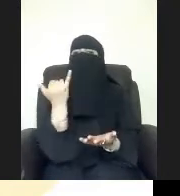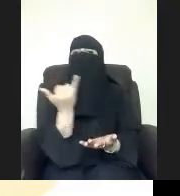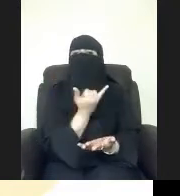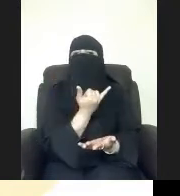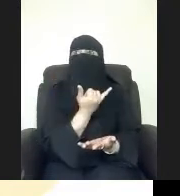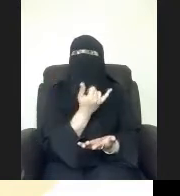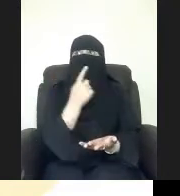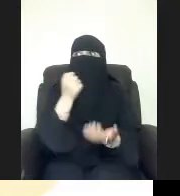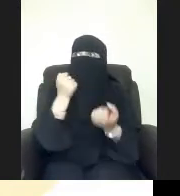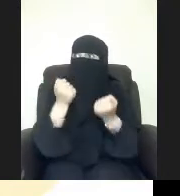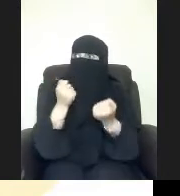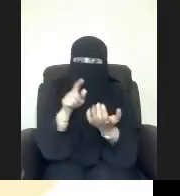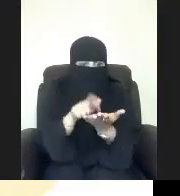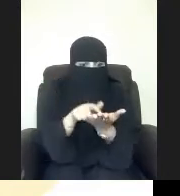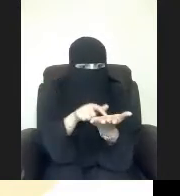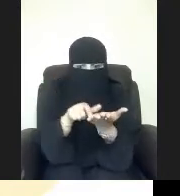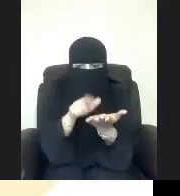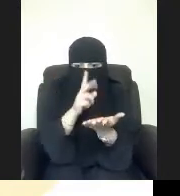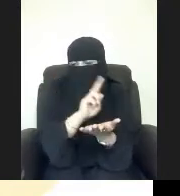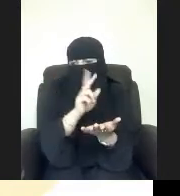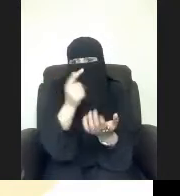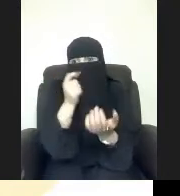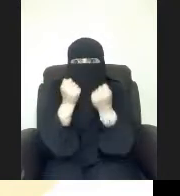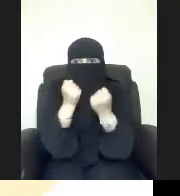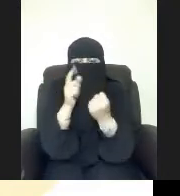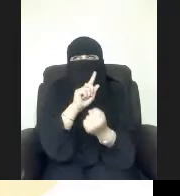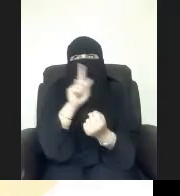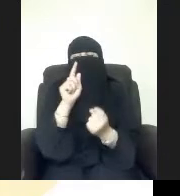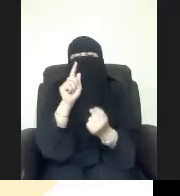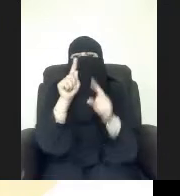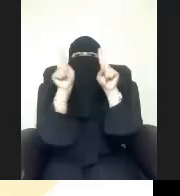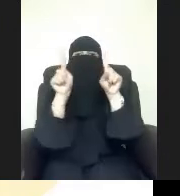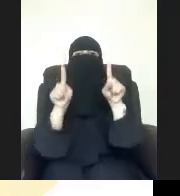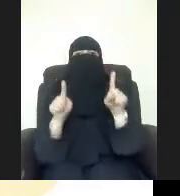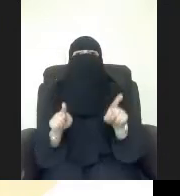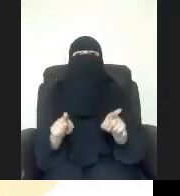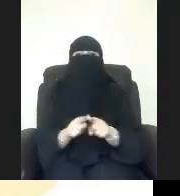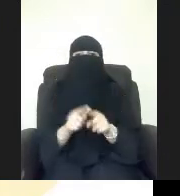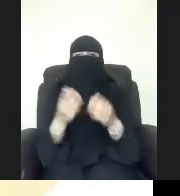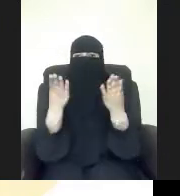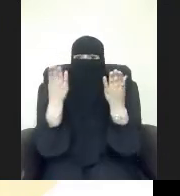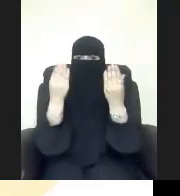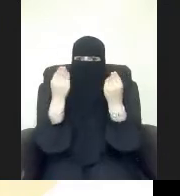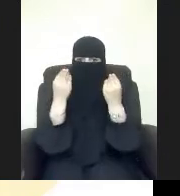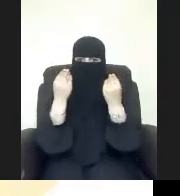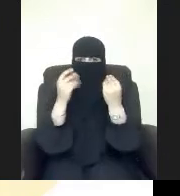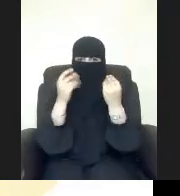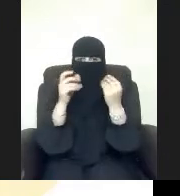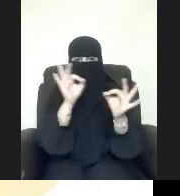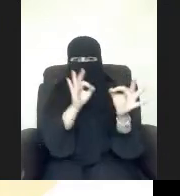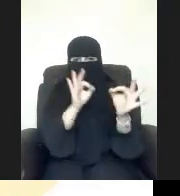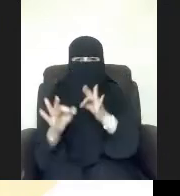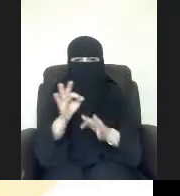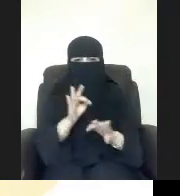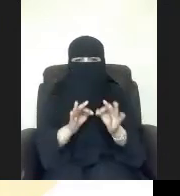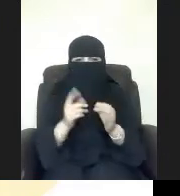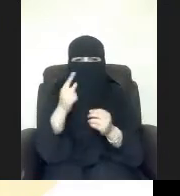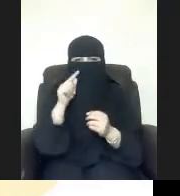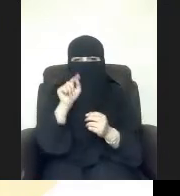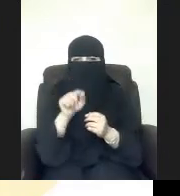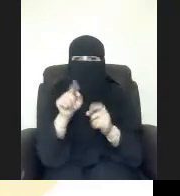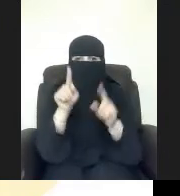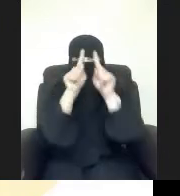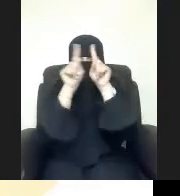في التعلم المدمج. عندي تصميم تعليمي وعندي أيضا تصميم خلنا نقول ديزاين